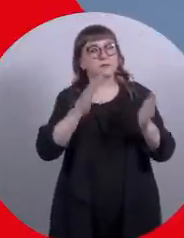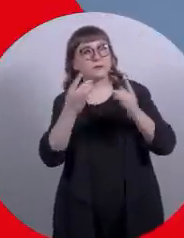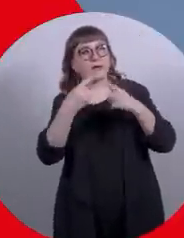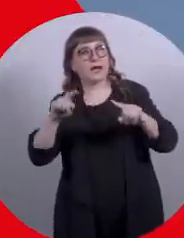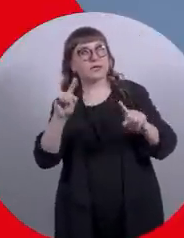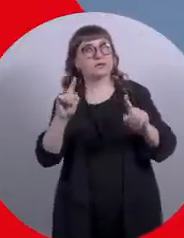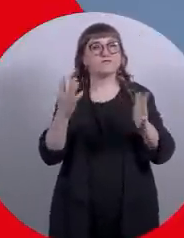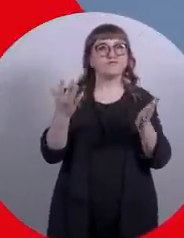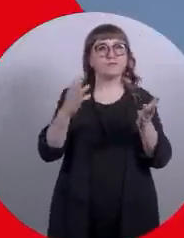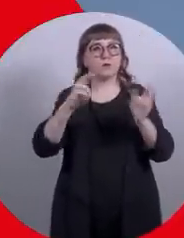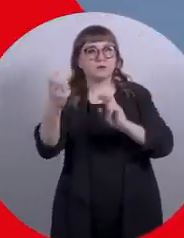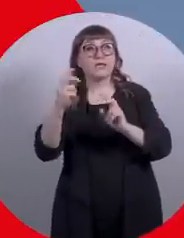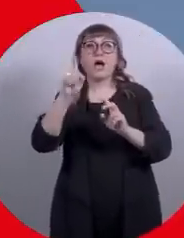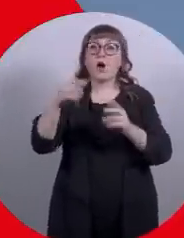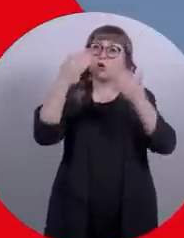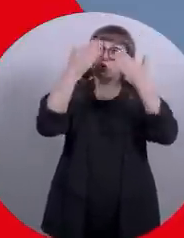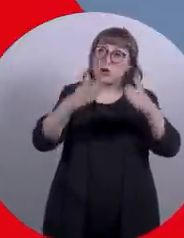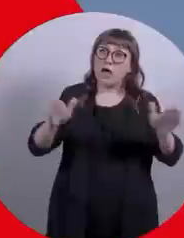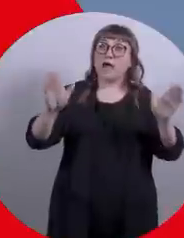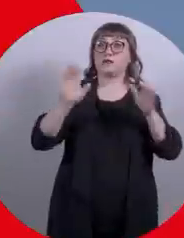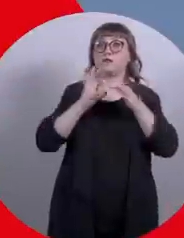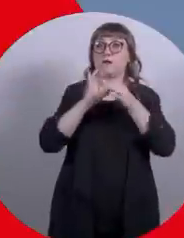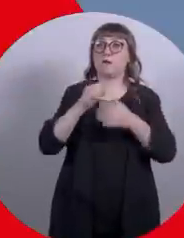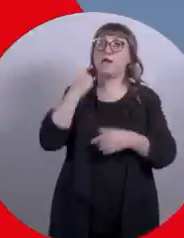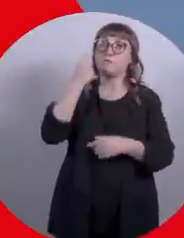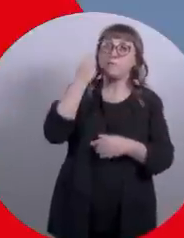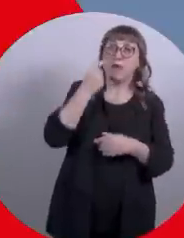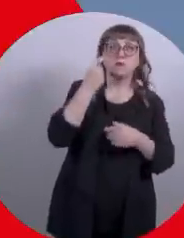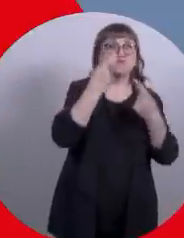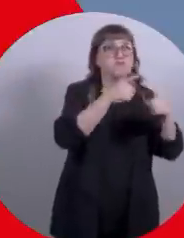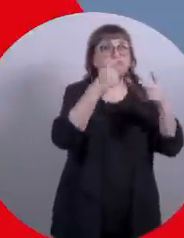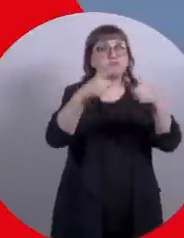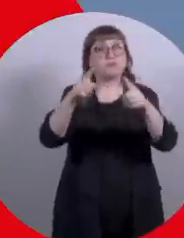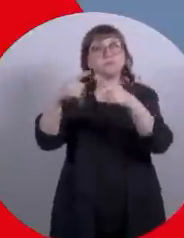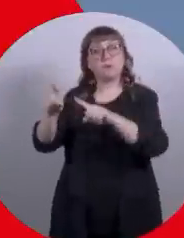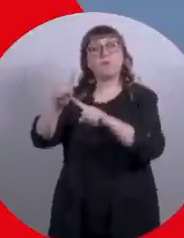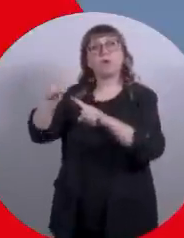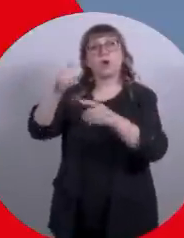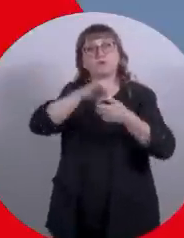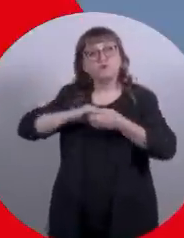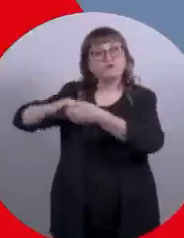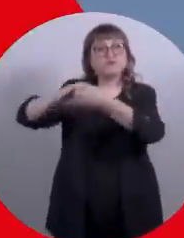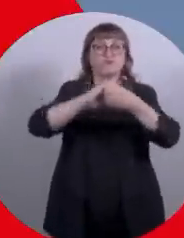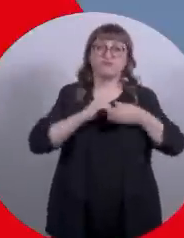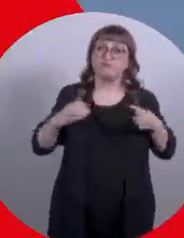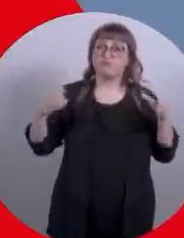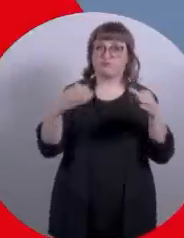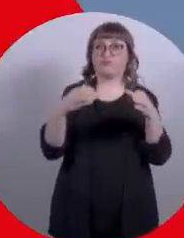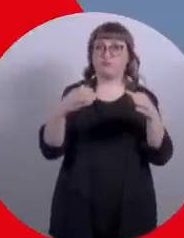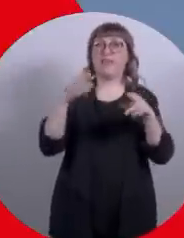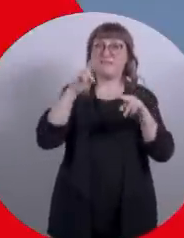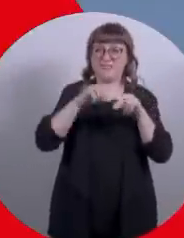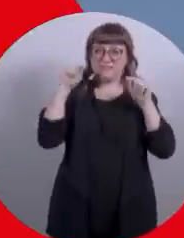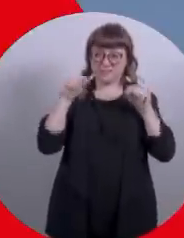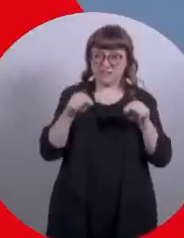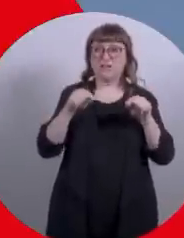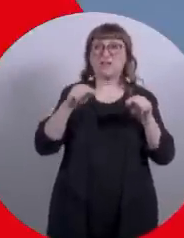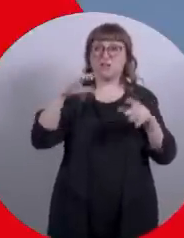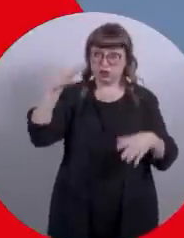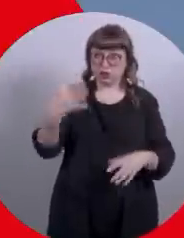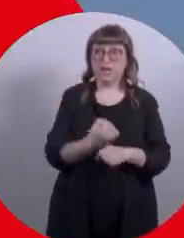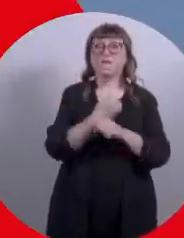tolerant zu sein auch in der Meinungsbildung auch im Miteinander nur wenn das gelingt